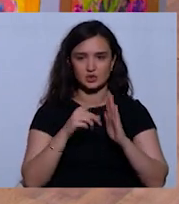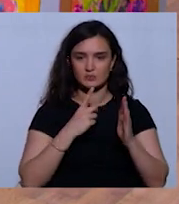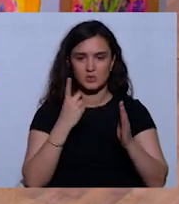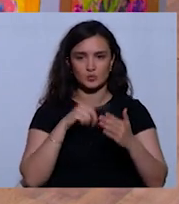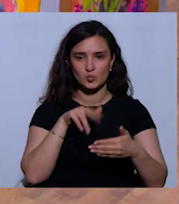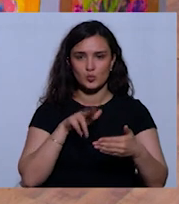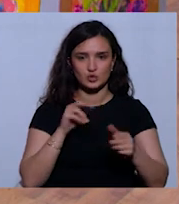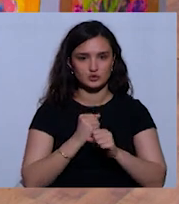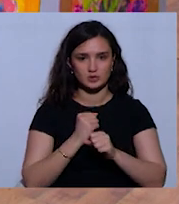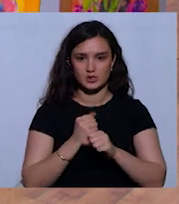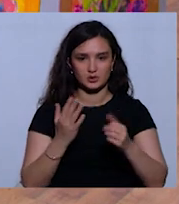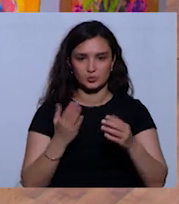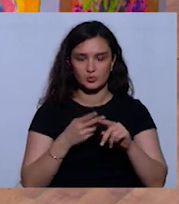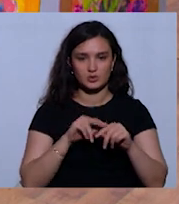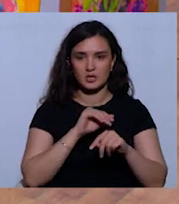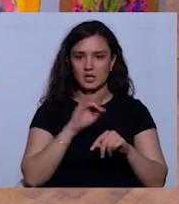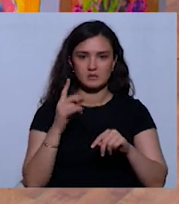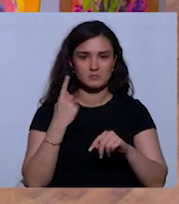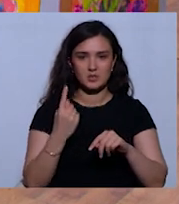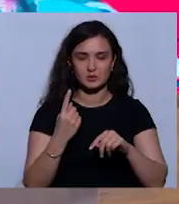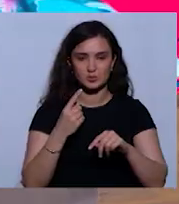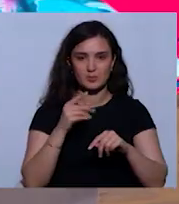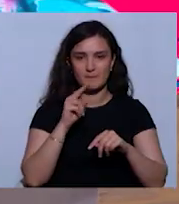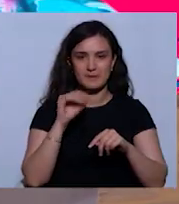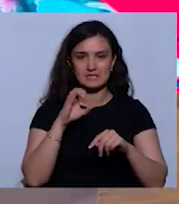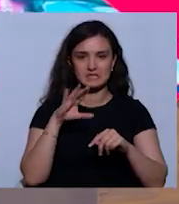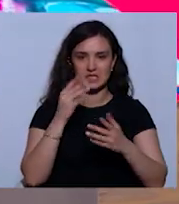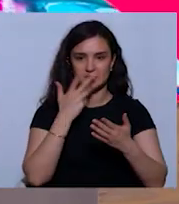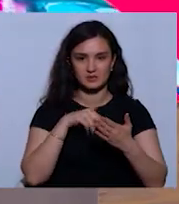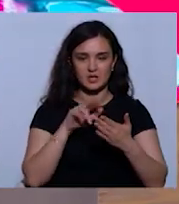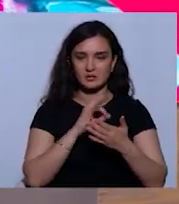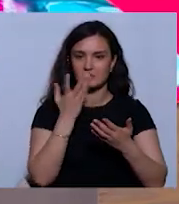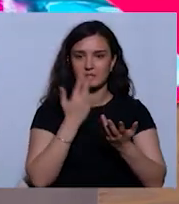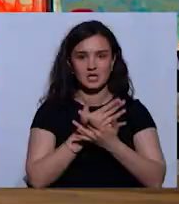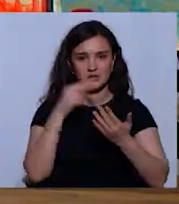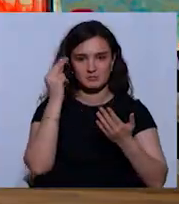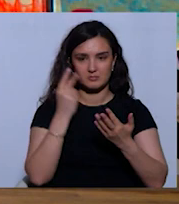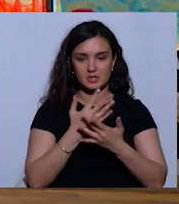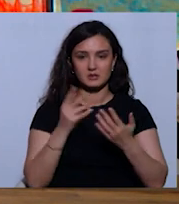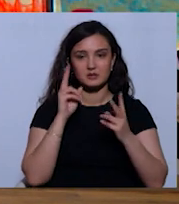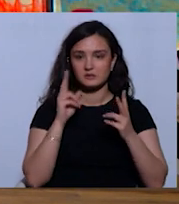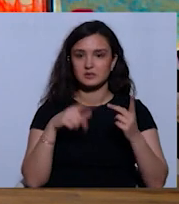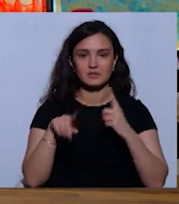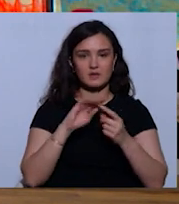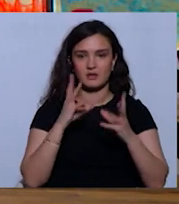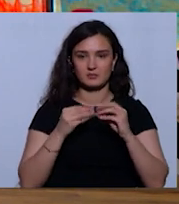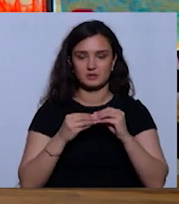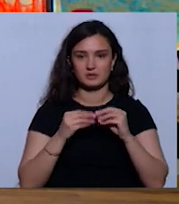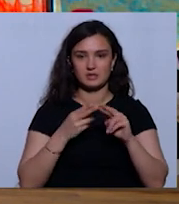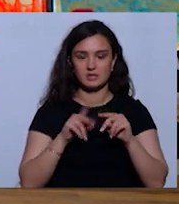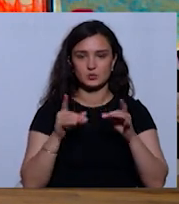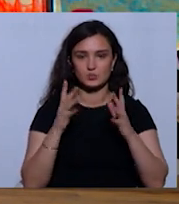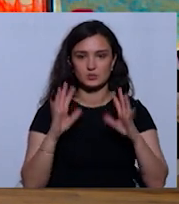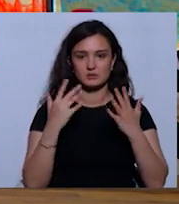მარტო გუაშით გააკეთოთ, ან მარტო პასტელით, ან მარტო ფერადი ფანქრით, რა ვიცი, ყველაფრით.